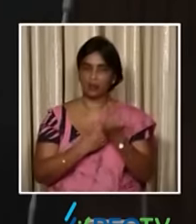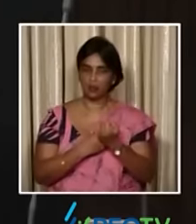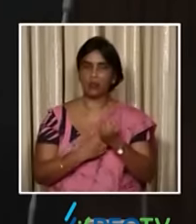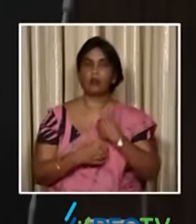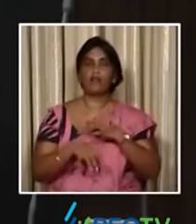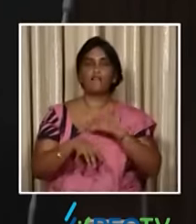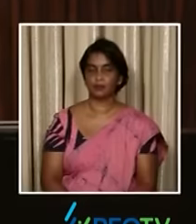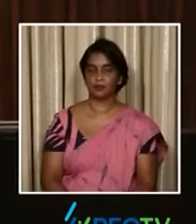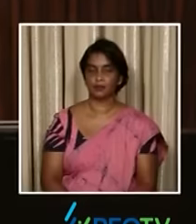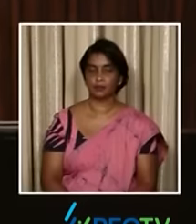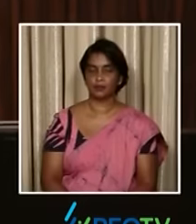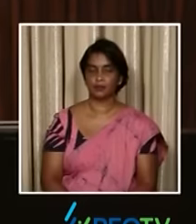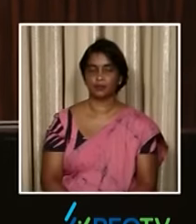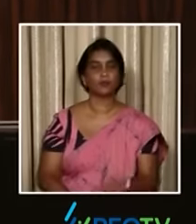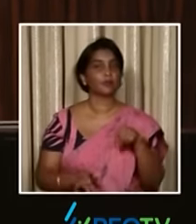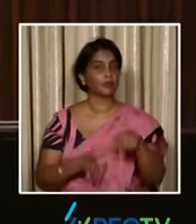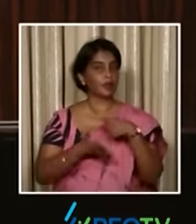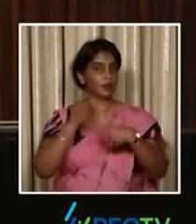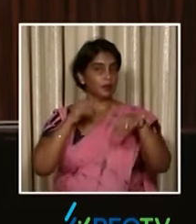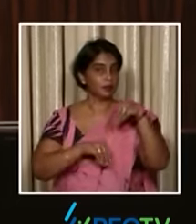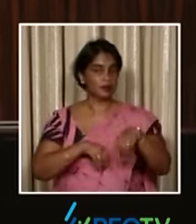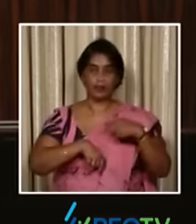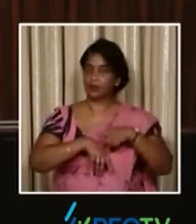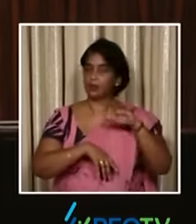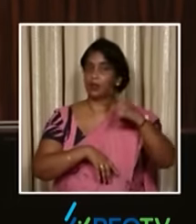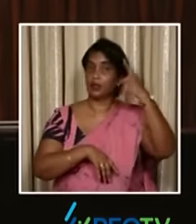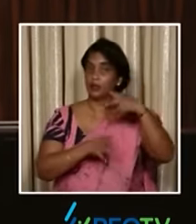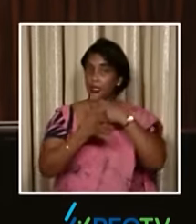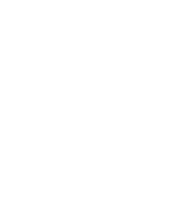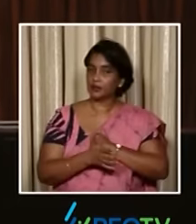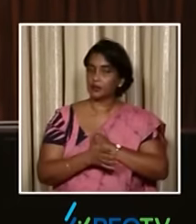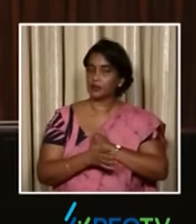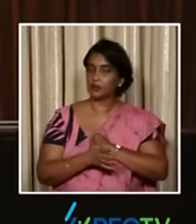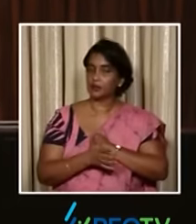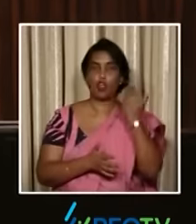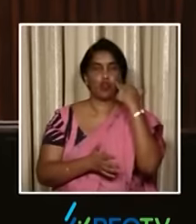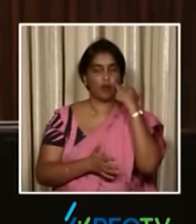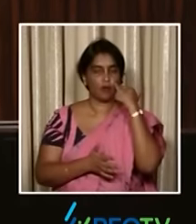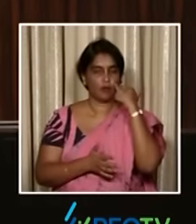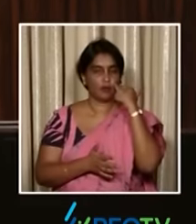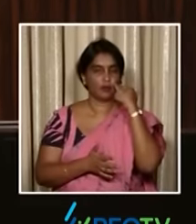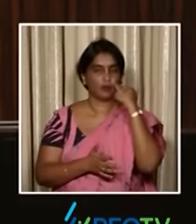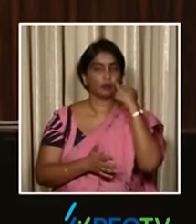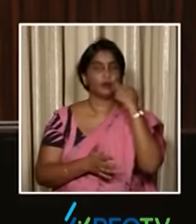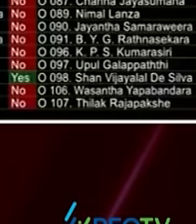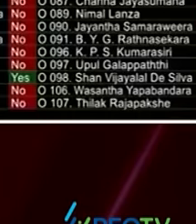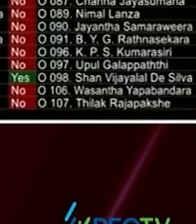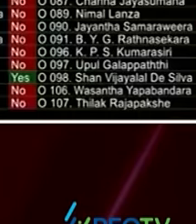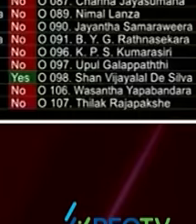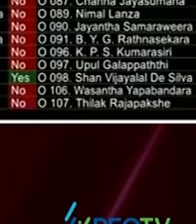මට විනාඩි 5ක් අල්ලා සද්ද වෙනවා. දැන් ඡන්දේ පාවිච්චි කිරීමේ අවස්ථාව දෙවෙනිවර කියවීමට පක්ෂව කොළපාට විපක්ෂව